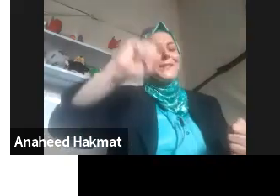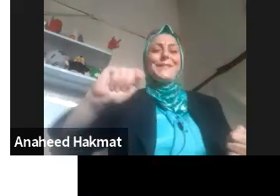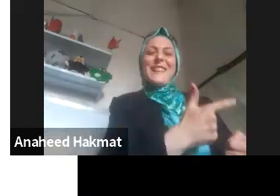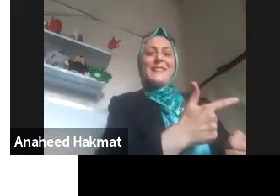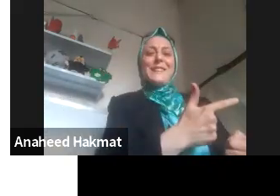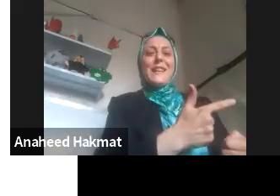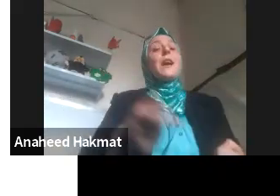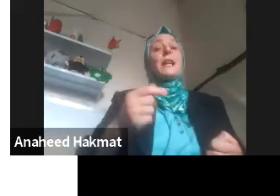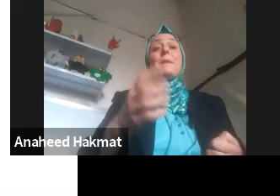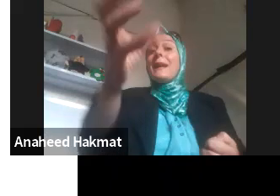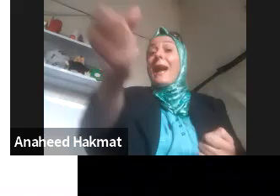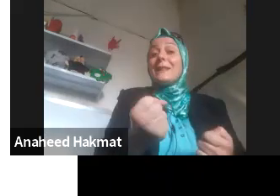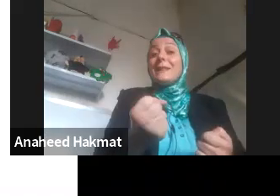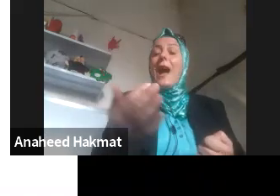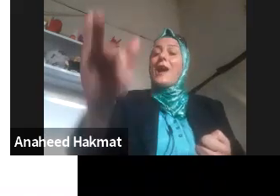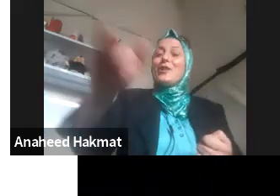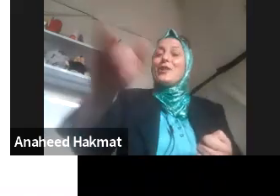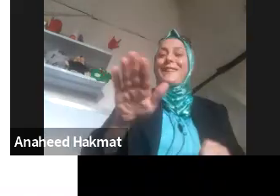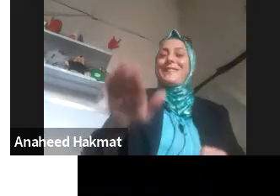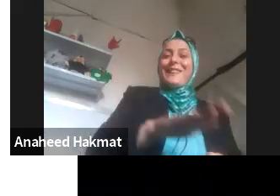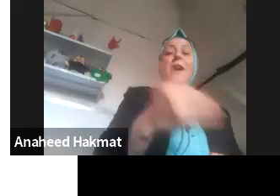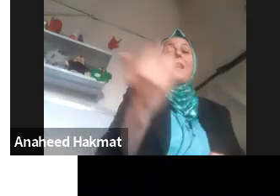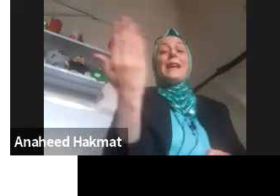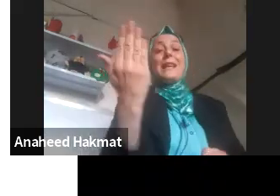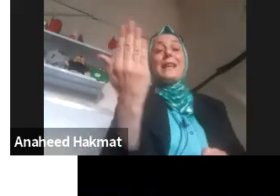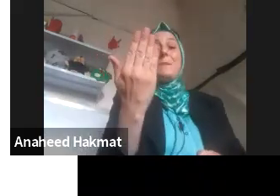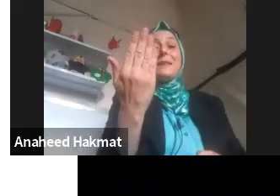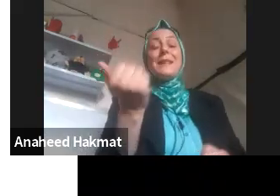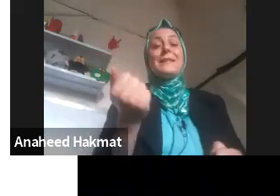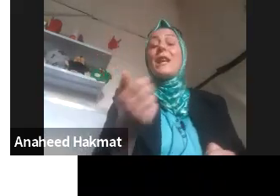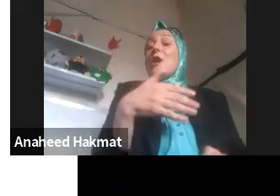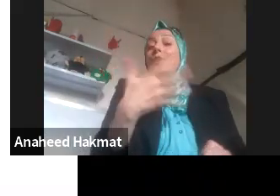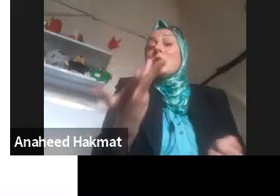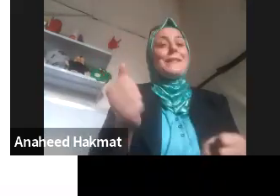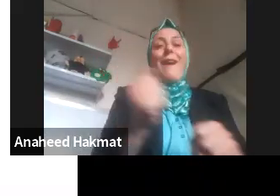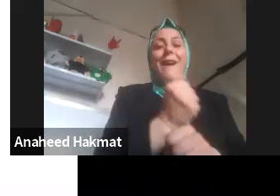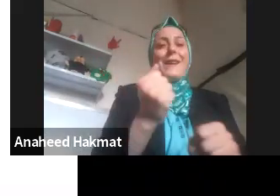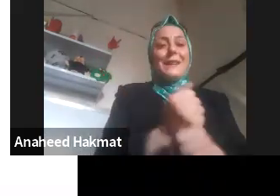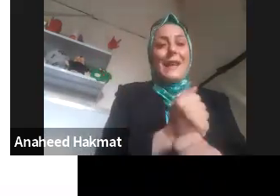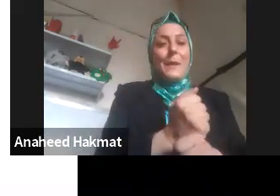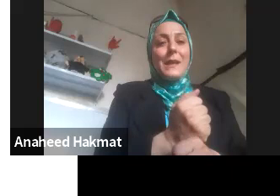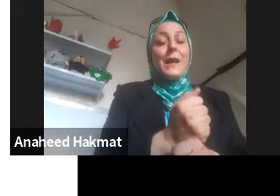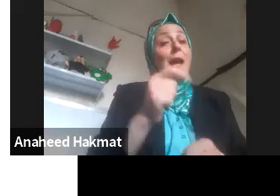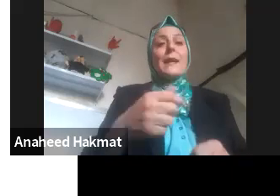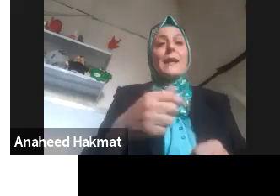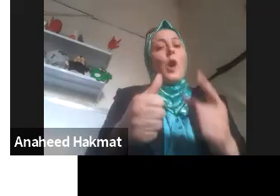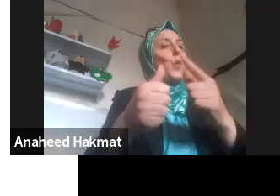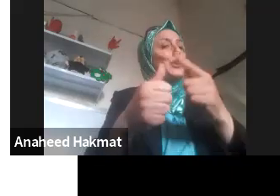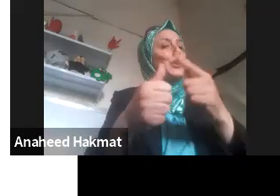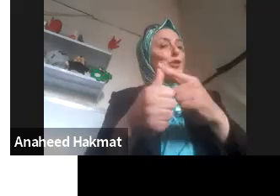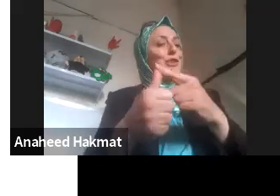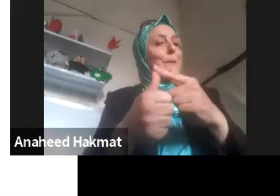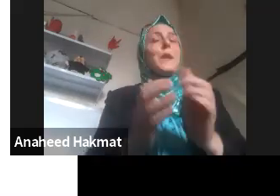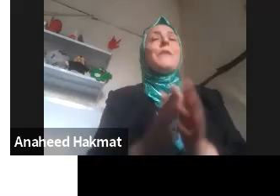لضمان عودة الأطفال للمدرسة للأولويات الأكثر ضعفا وأكثر تهميشا، وكلنا عارفين من هاي الأولويات الموجودة. كثير